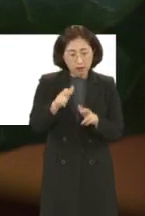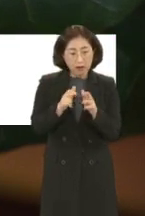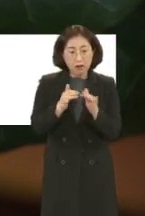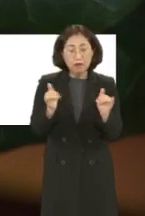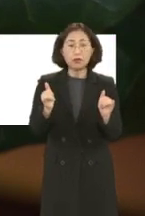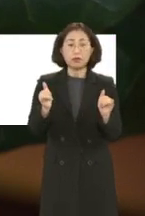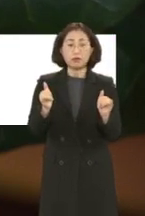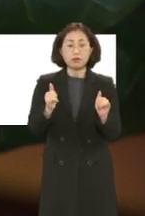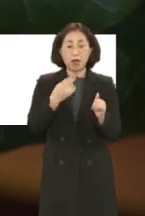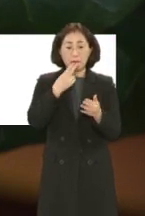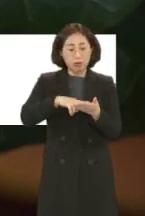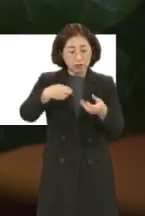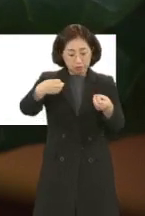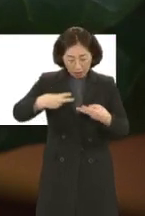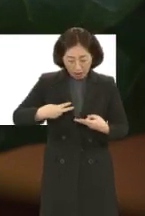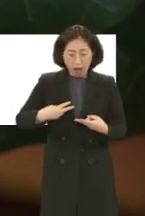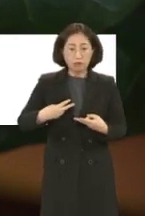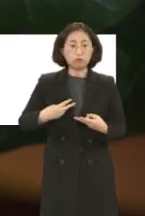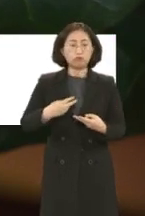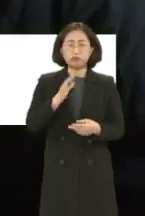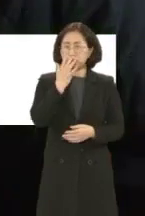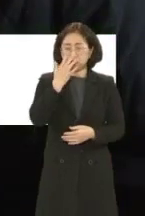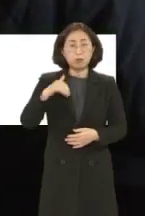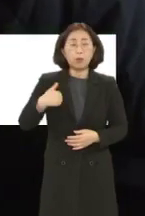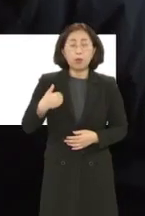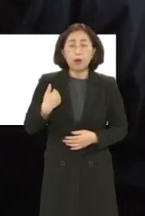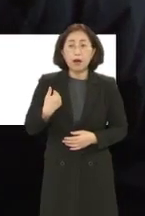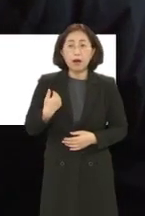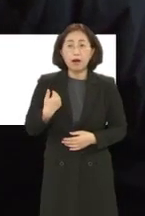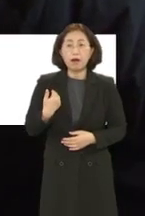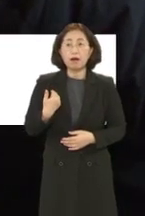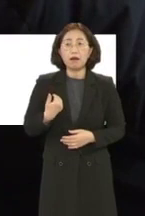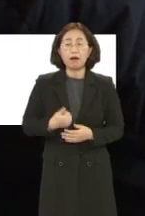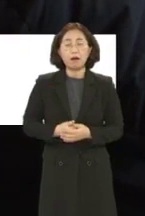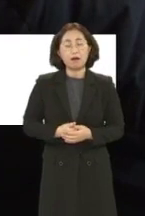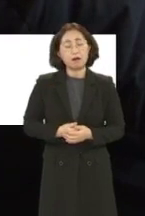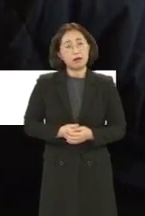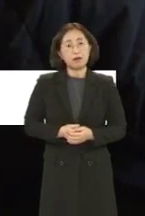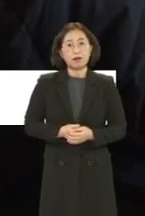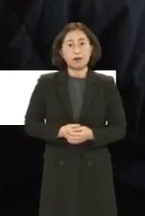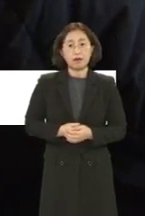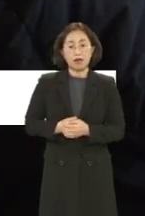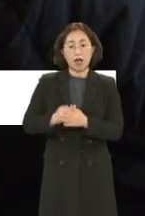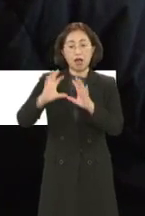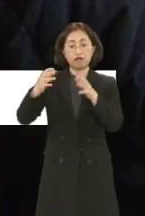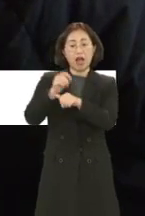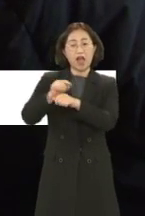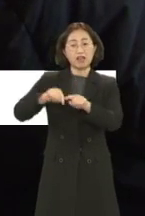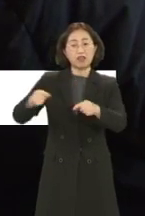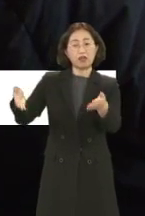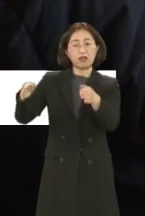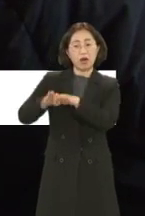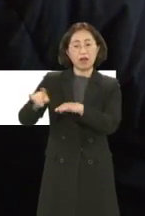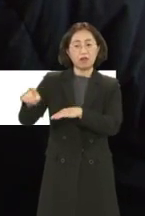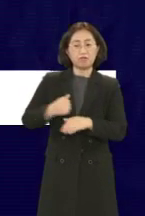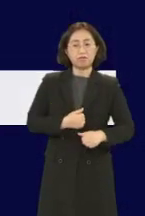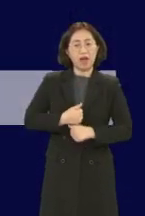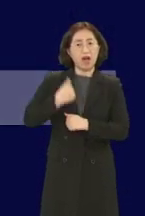같은 경우는 서면으로 아무리 온다고 하더라도 그걸 잘 못 볼 수가 있잖아요. 국가 행정기관에서 너무 안일하게 하는 게